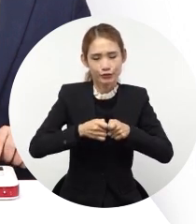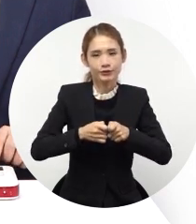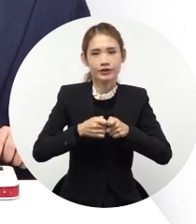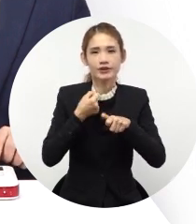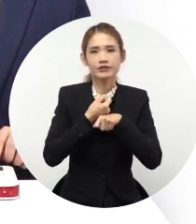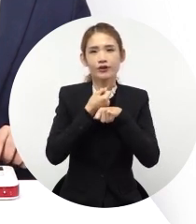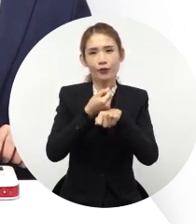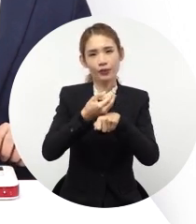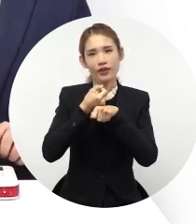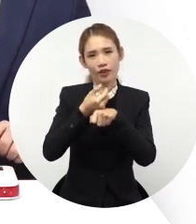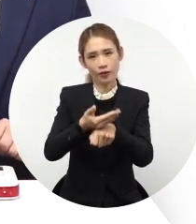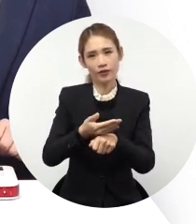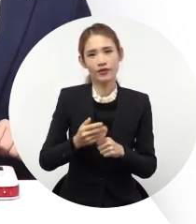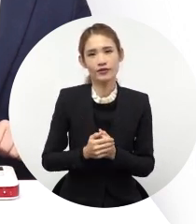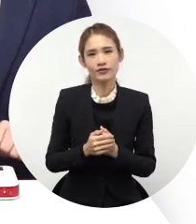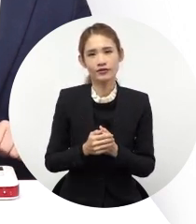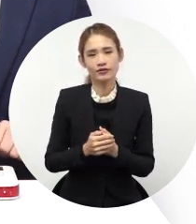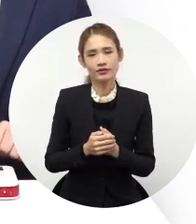명확하게 전달해야